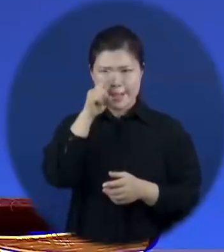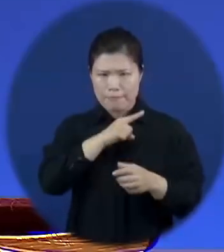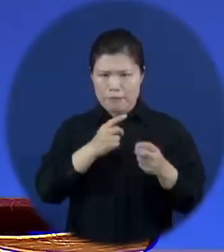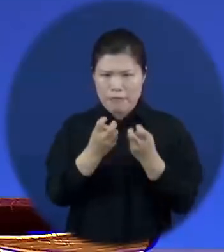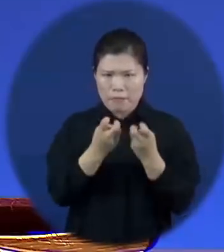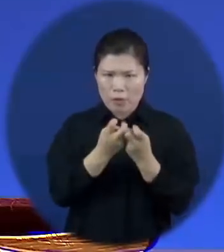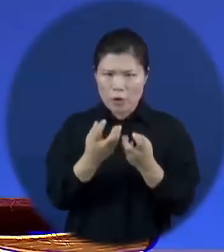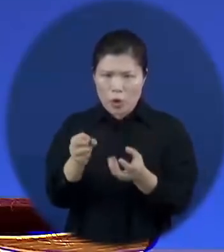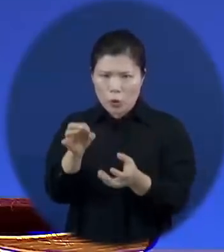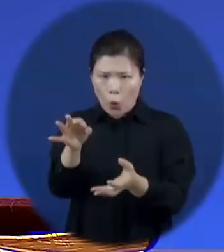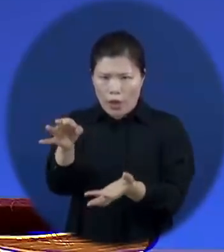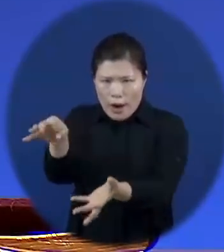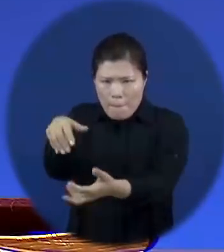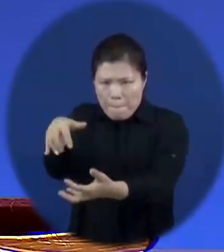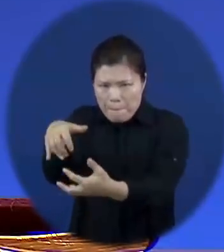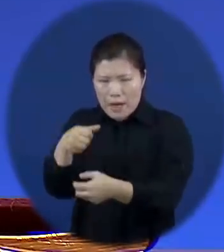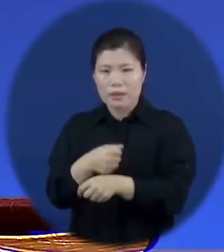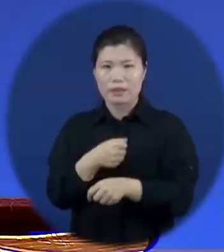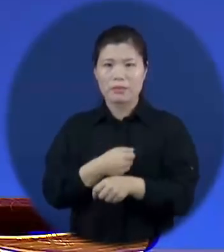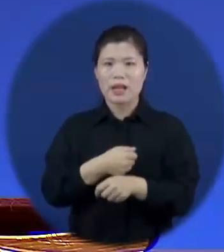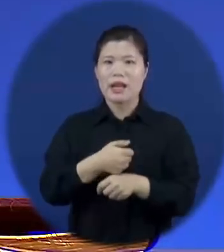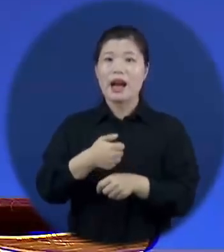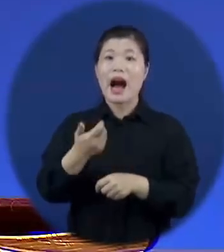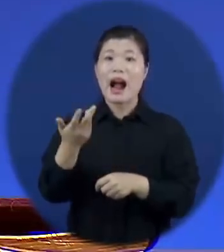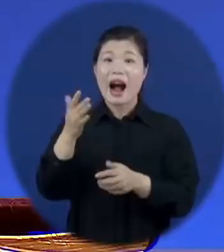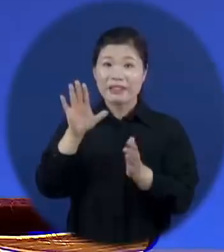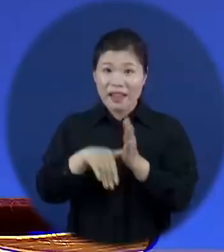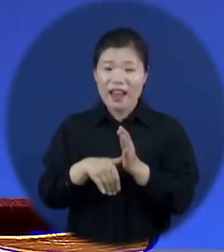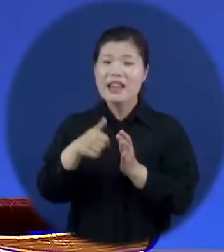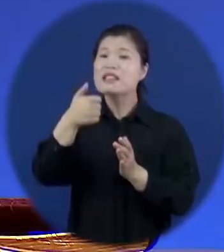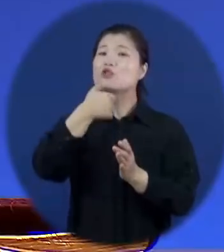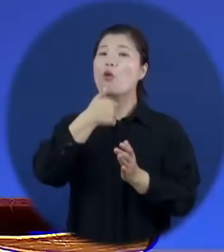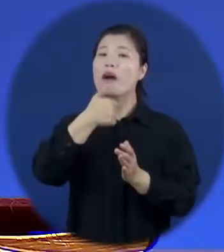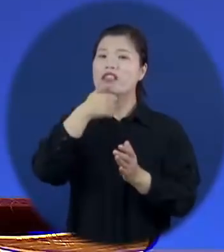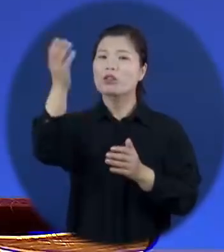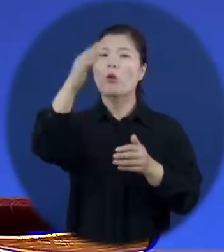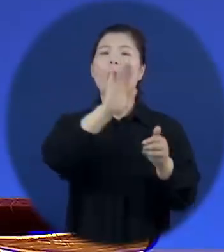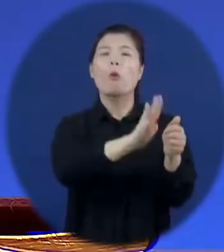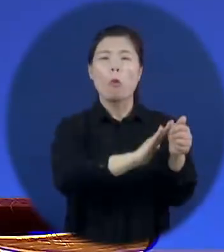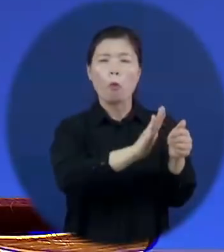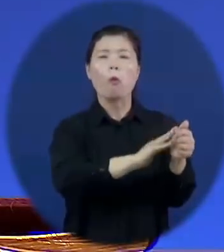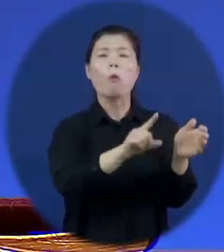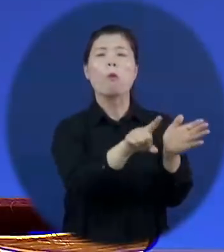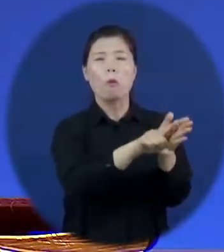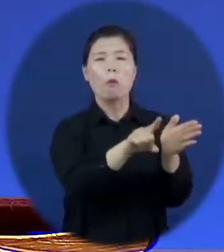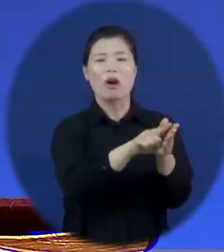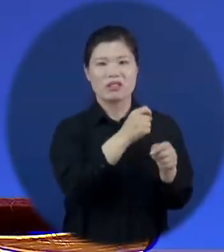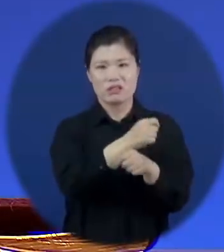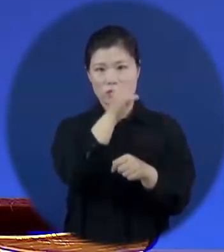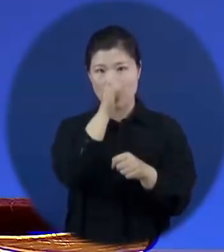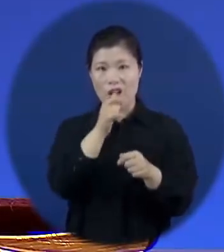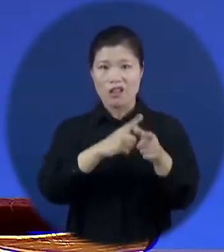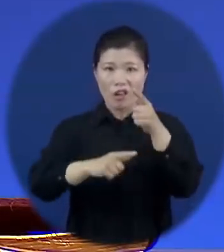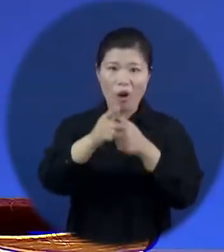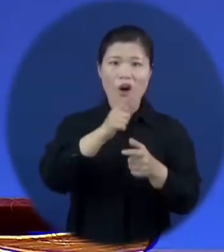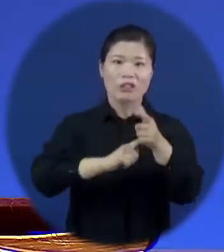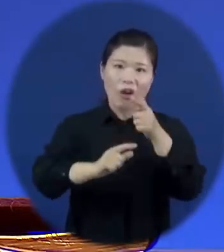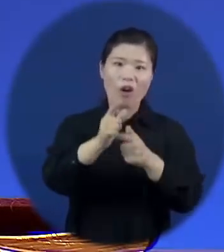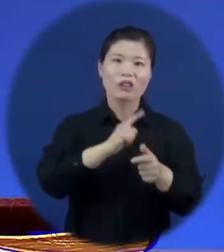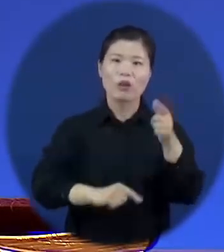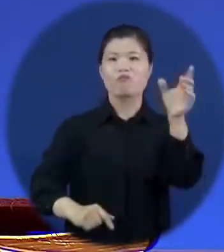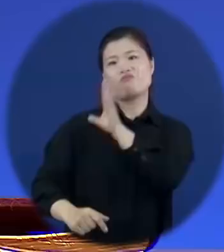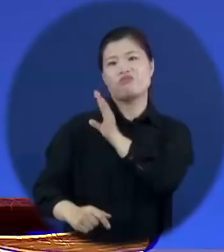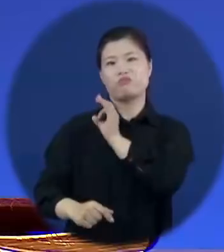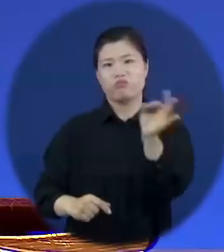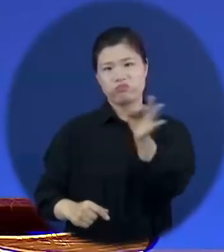수법으로 돈을 긁어 모으면 모을수록 그는 로마의 신임을 얻었습니다. 더욱 부자가 되었습니다. 결국 여리고 세간의